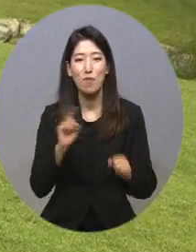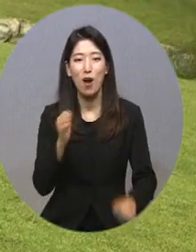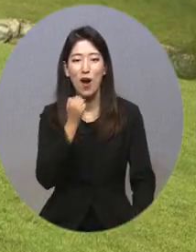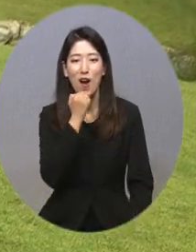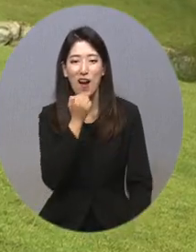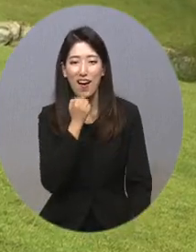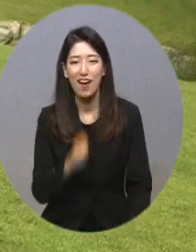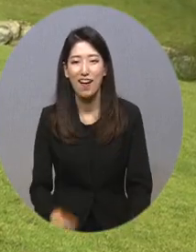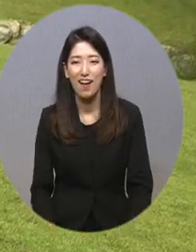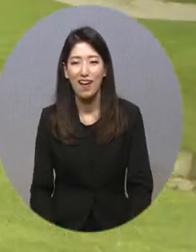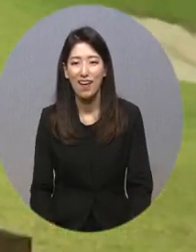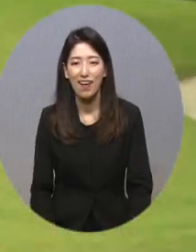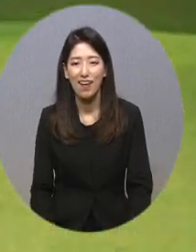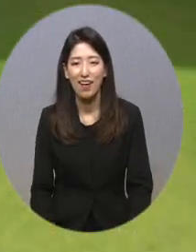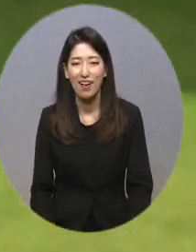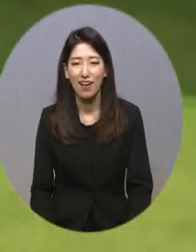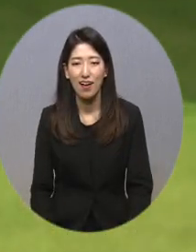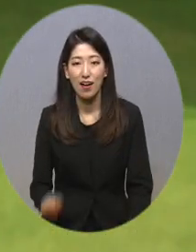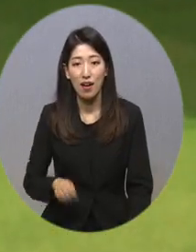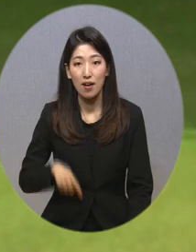붙었어.